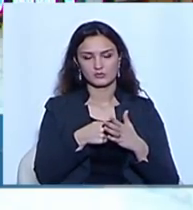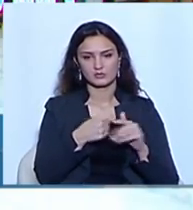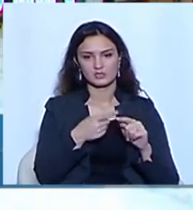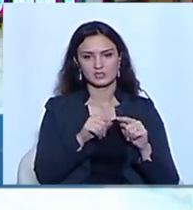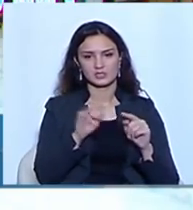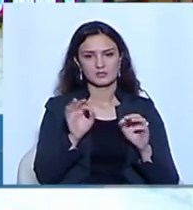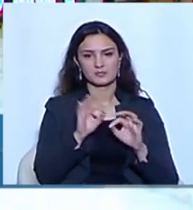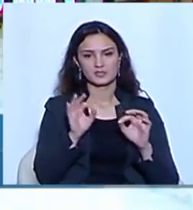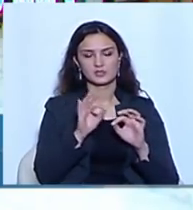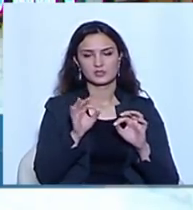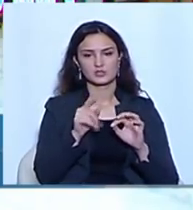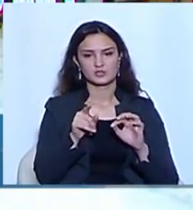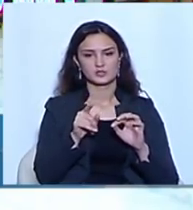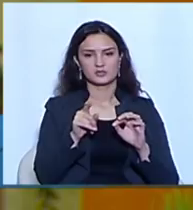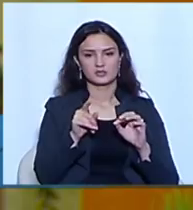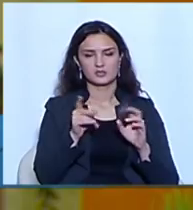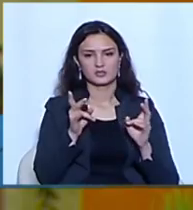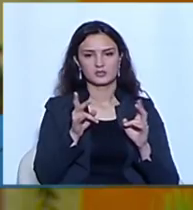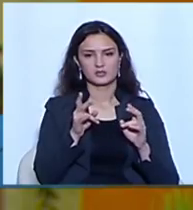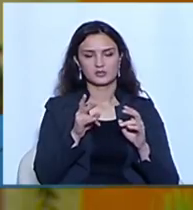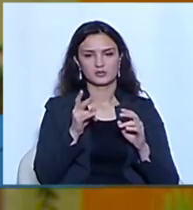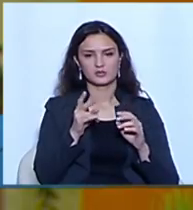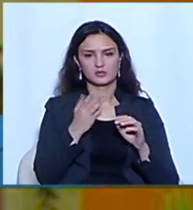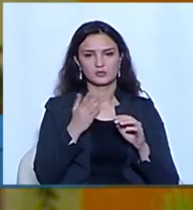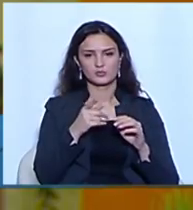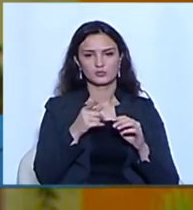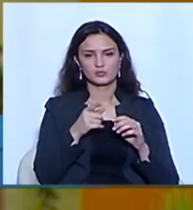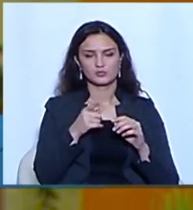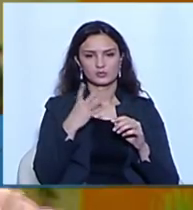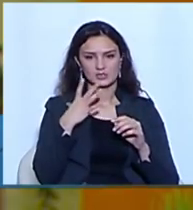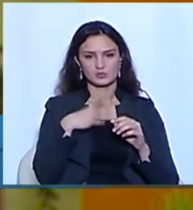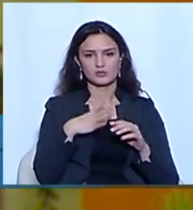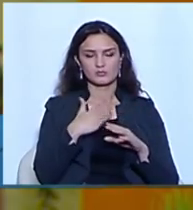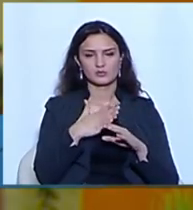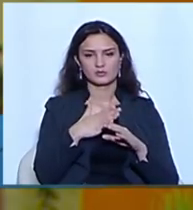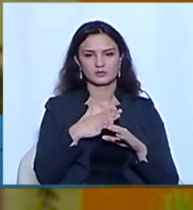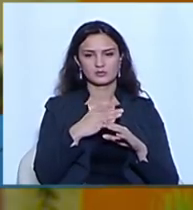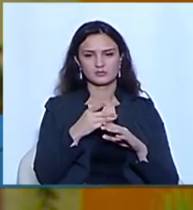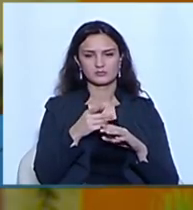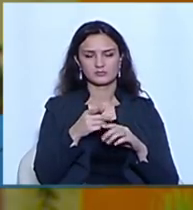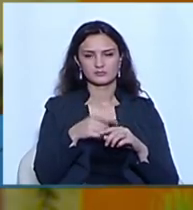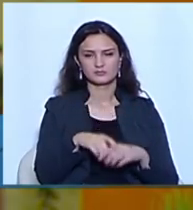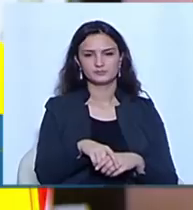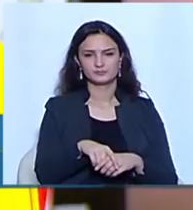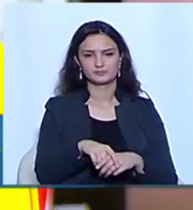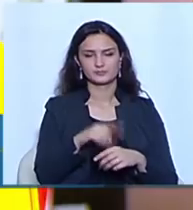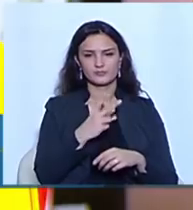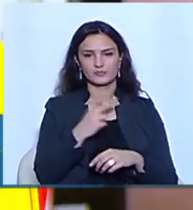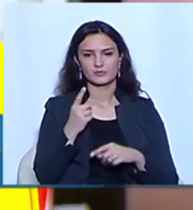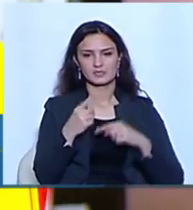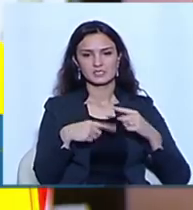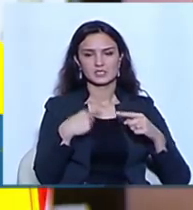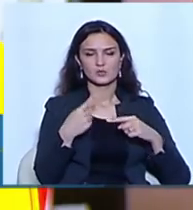ეს არაფერ შეარეტევა. ანუ როდესაც იძულებული ხარ უარი თქვა ბუნებრივ კვებაზე სამსახურის გამო.